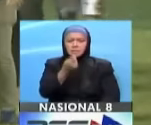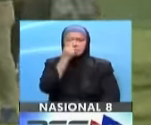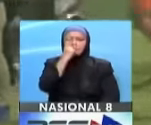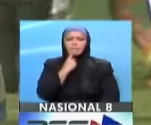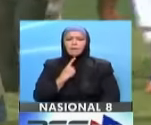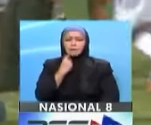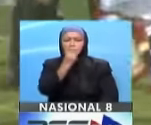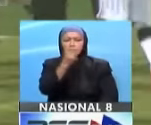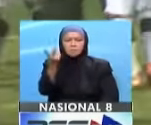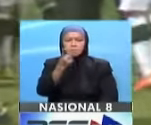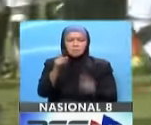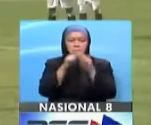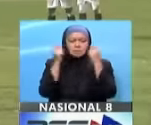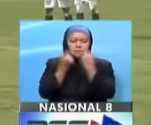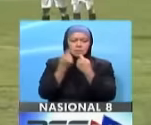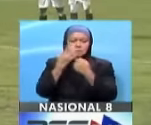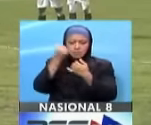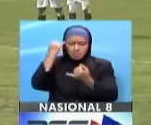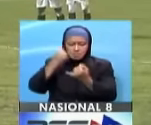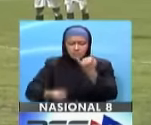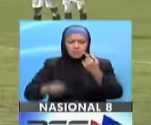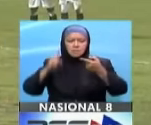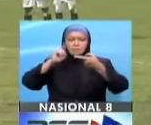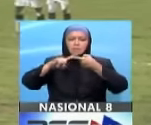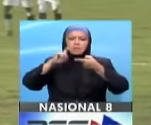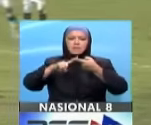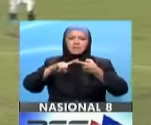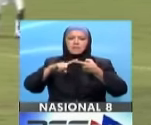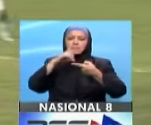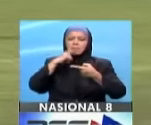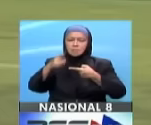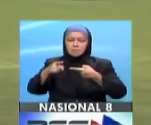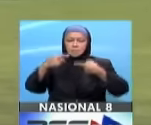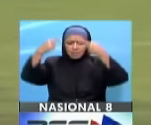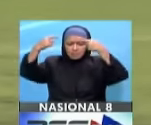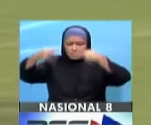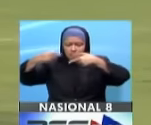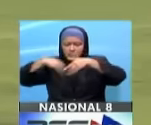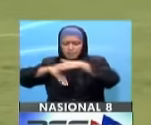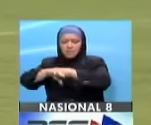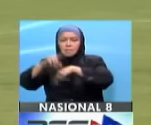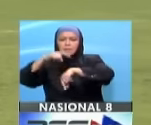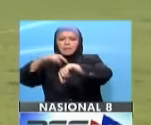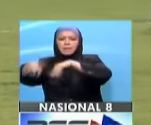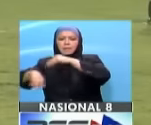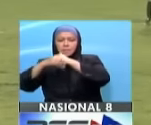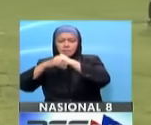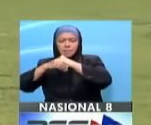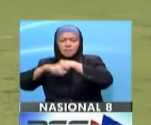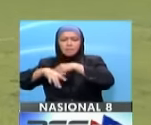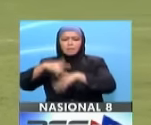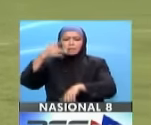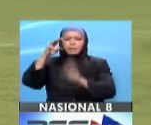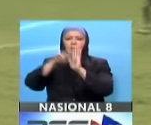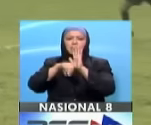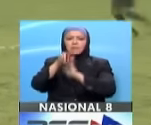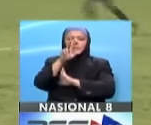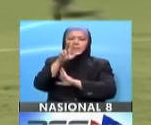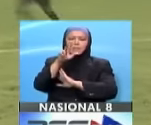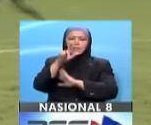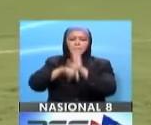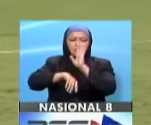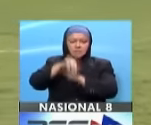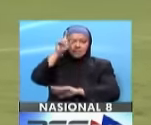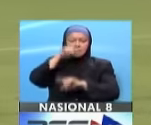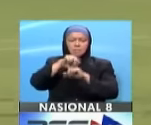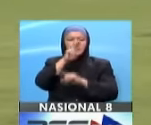minit perlawanan, kedudukan seri satu sama memaksa perlawanan dibawa ke masa tambahan. Seawal minit ketiga masa tambahan, kelebihan berpihak kepada UiTM Shah